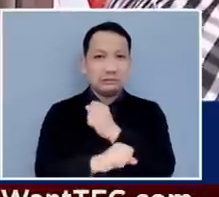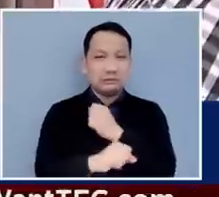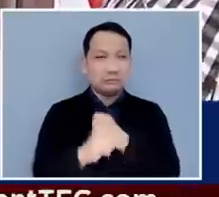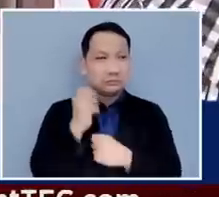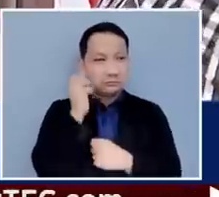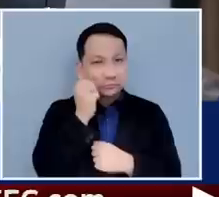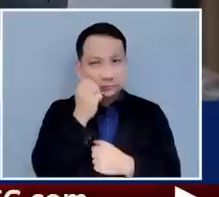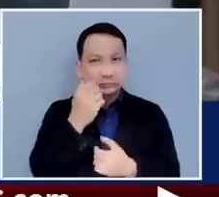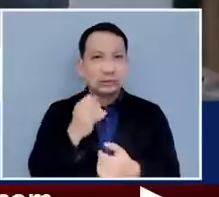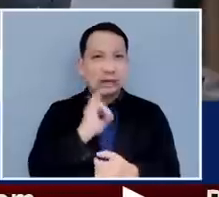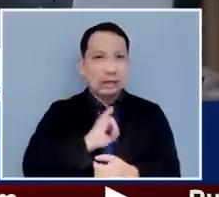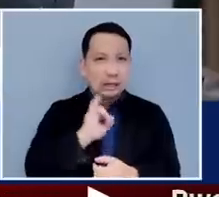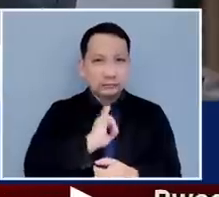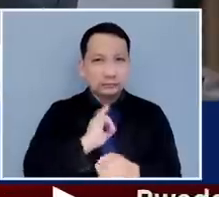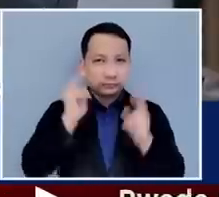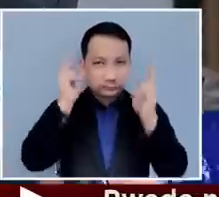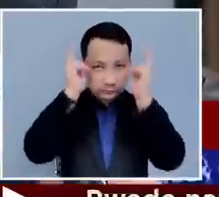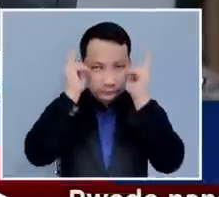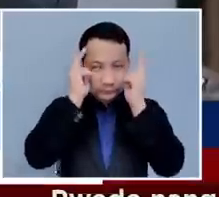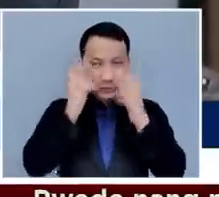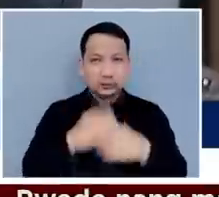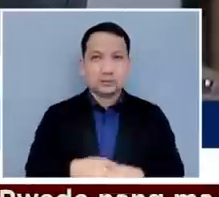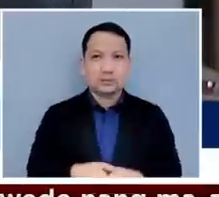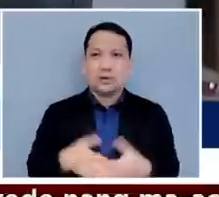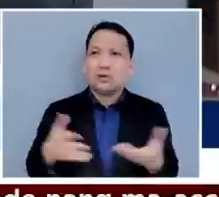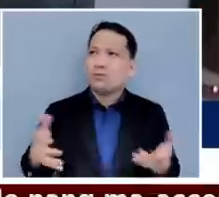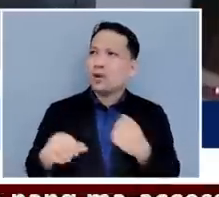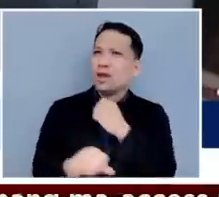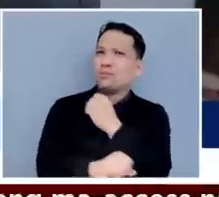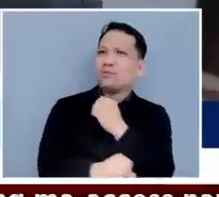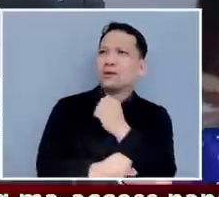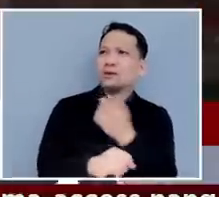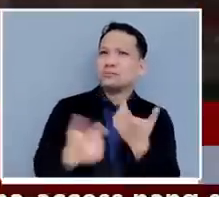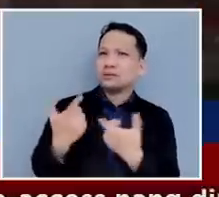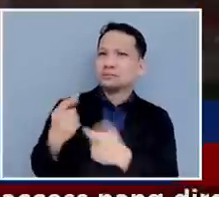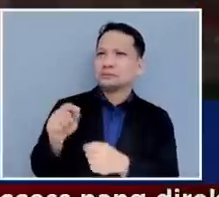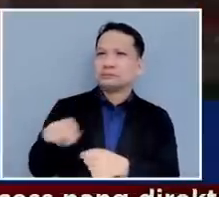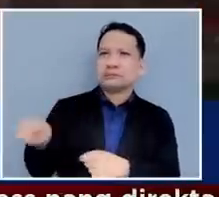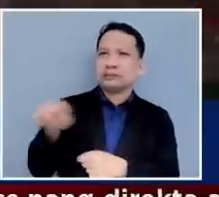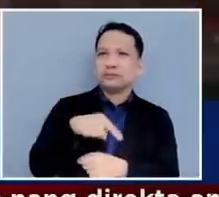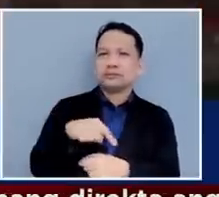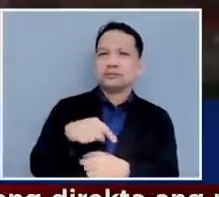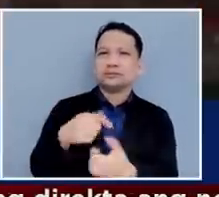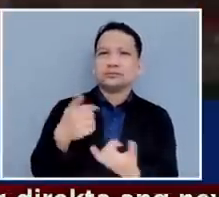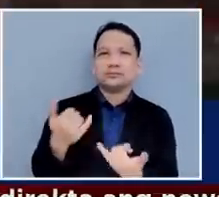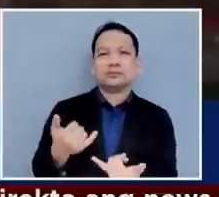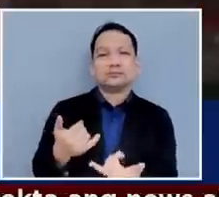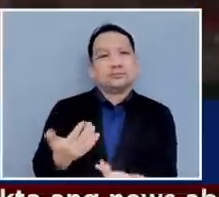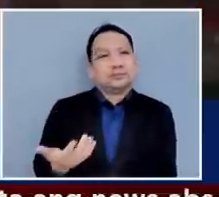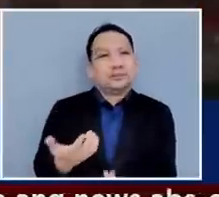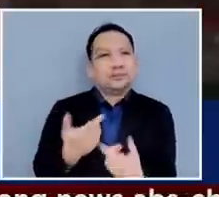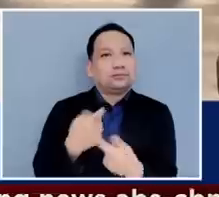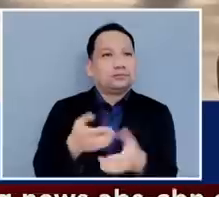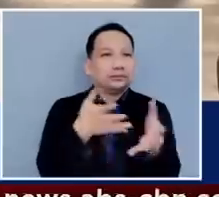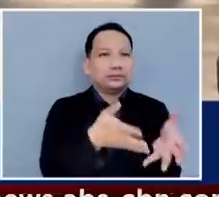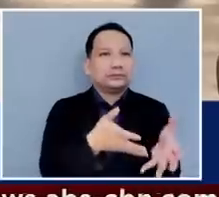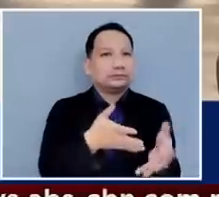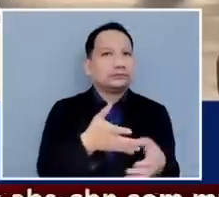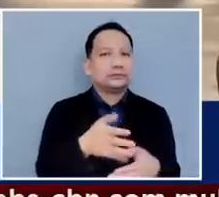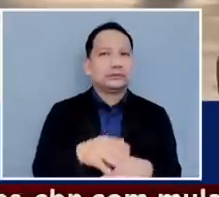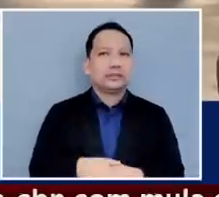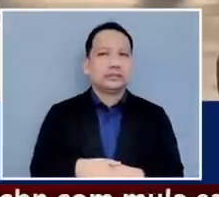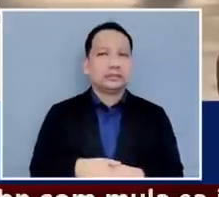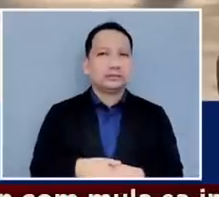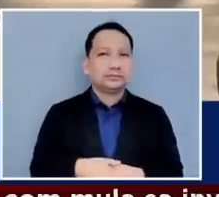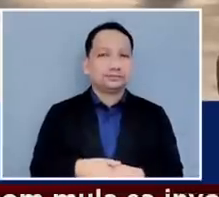mga gulay. Wala man po dito nagnanakaw. Kami po tiwalang-tiwala dito. Pero ngayon huwag ka pong mag-iiwan basta ng gamit. Pero